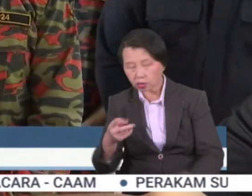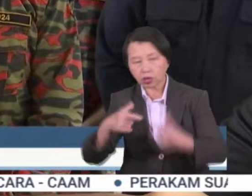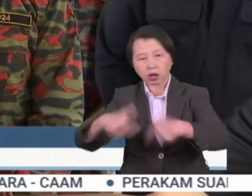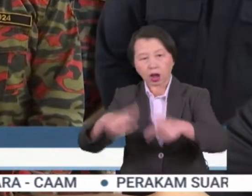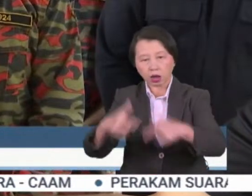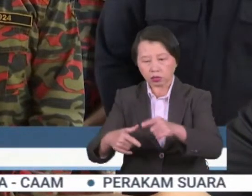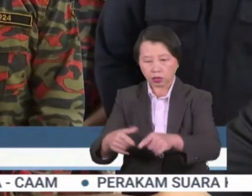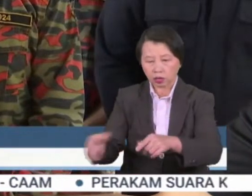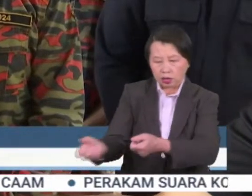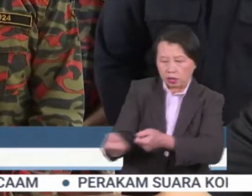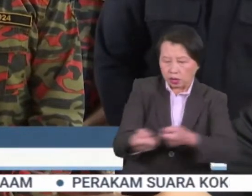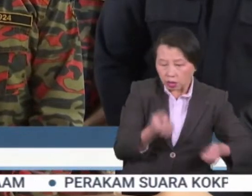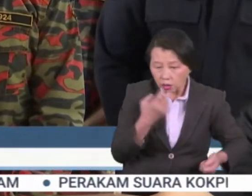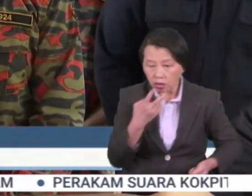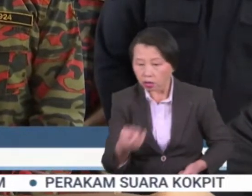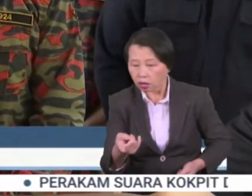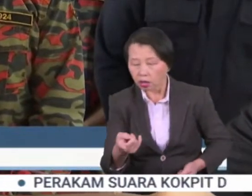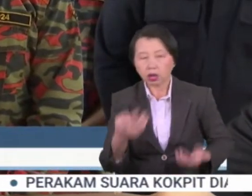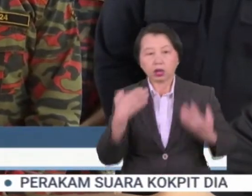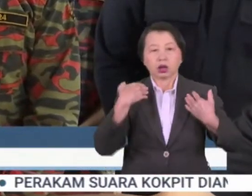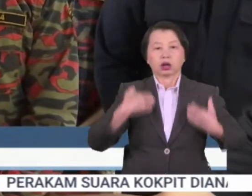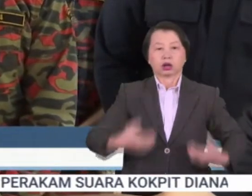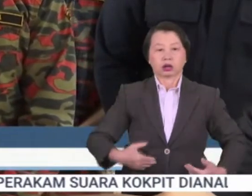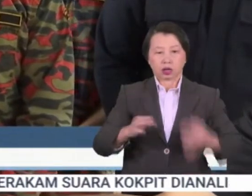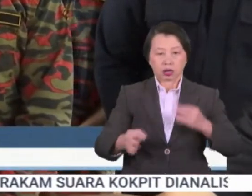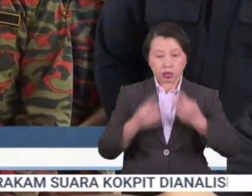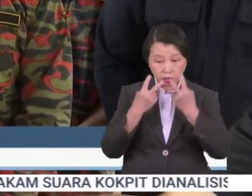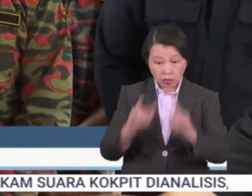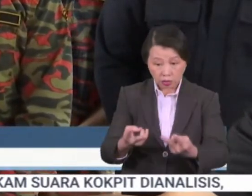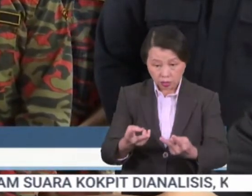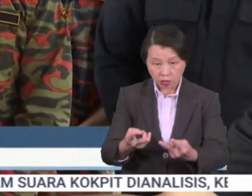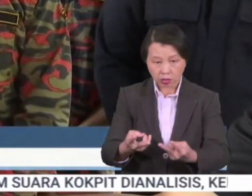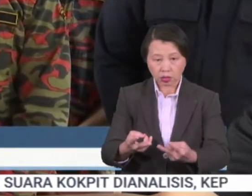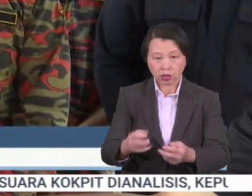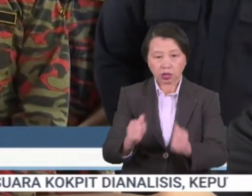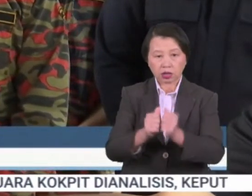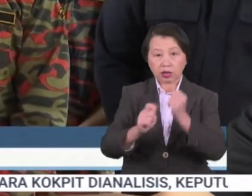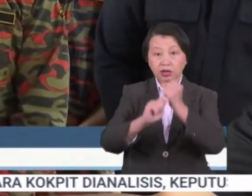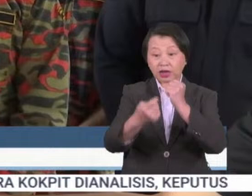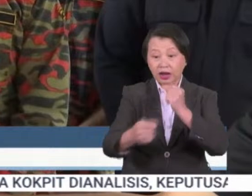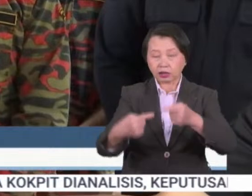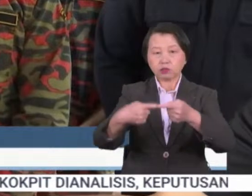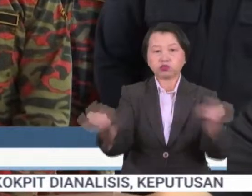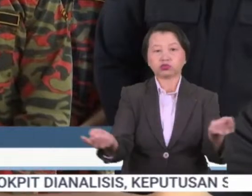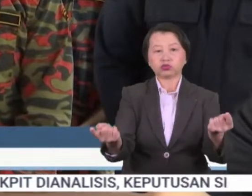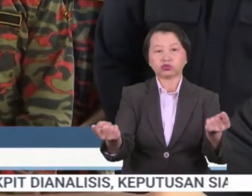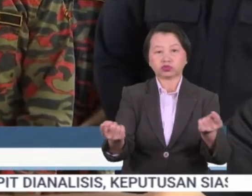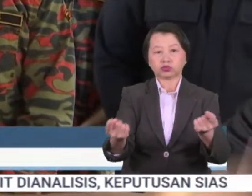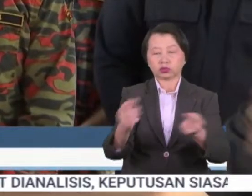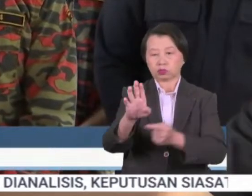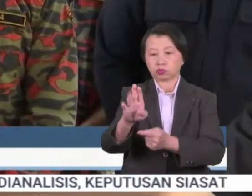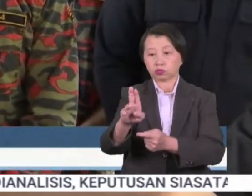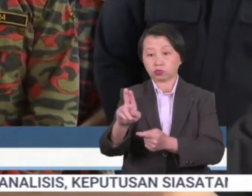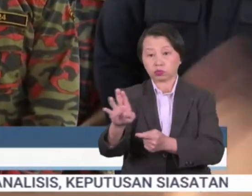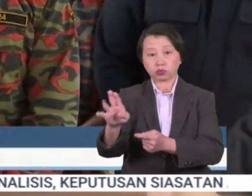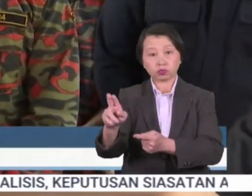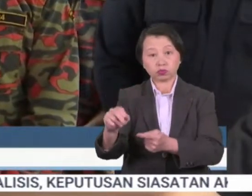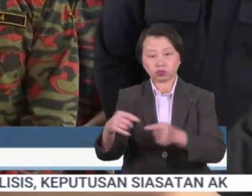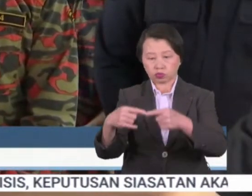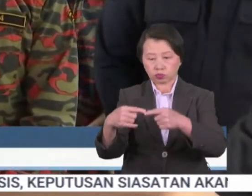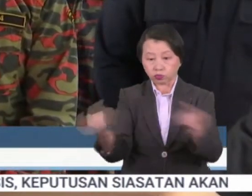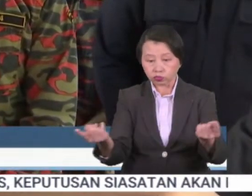Sungai kesan fizikalnya nampak ya dengan tali tersebut putus tali bubu tersebut putus dan kita tak